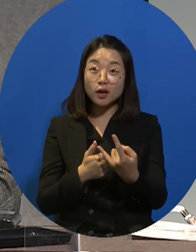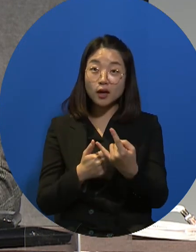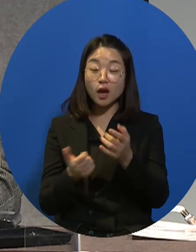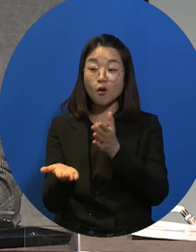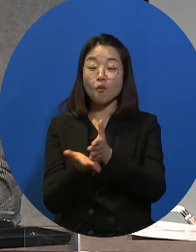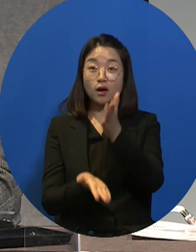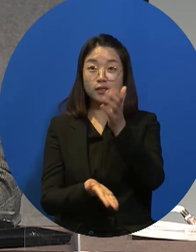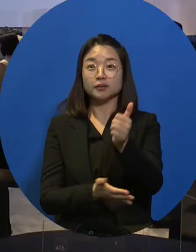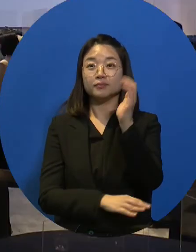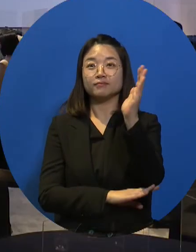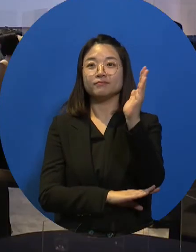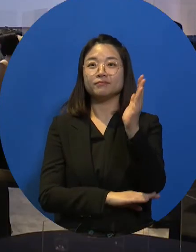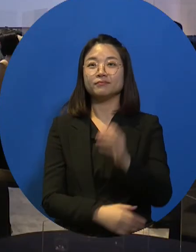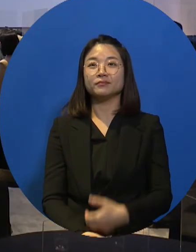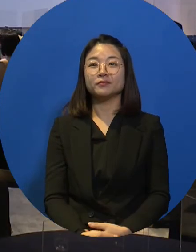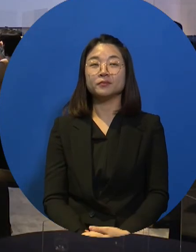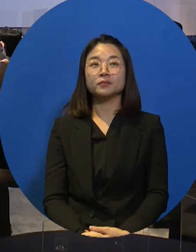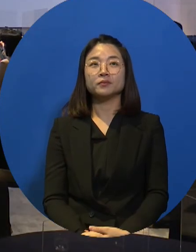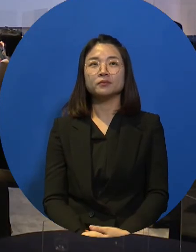과장님을 모시도록 하겠습니다.